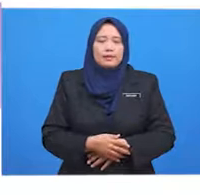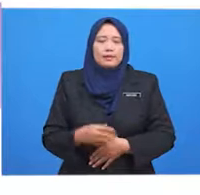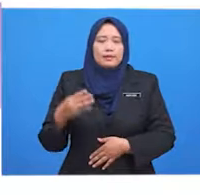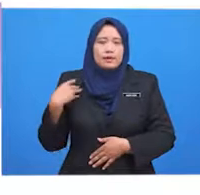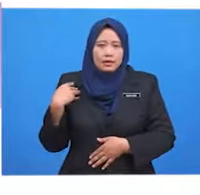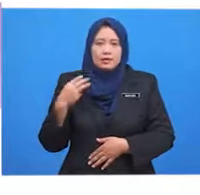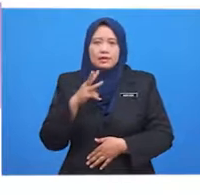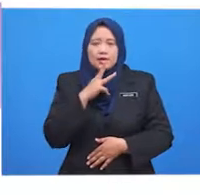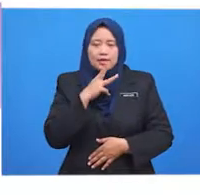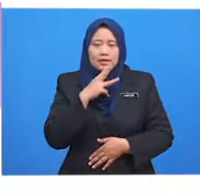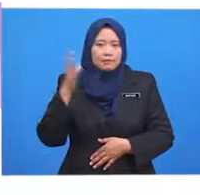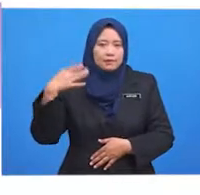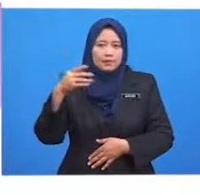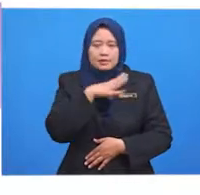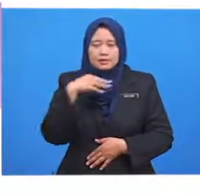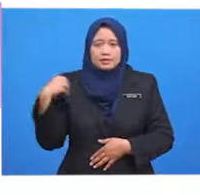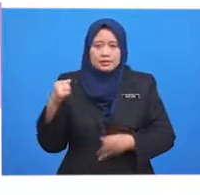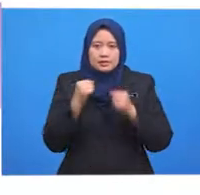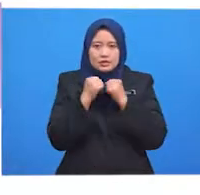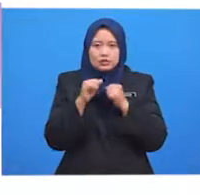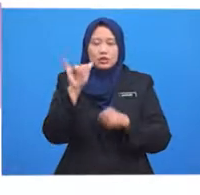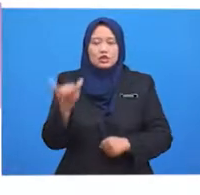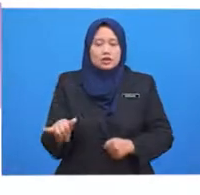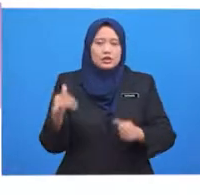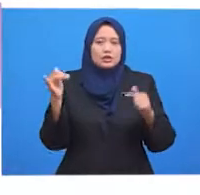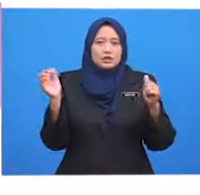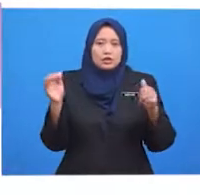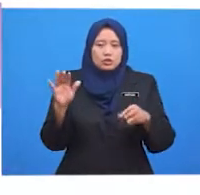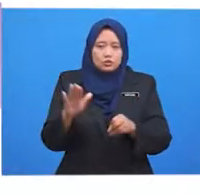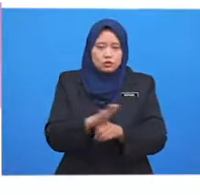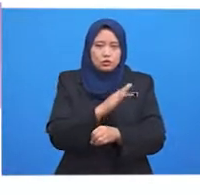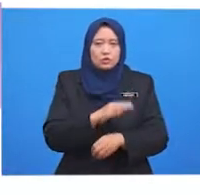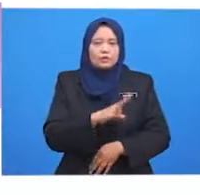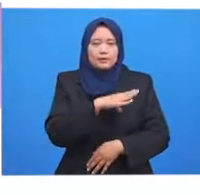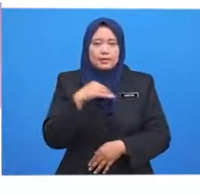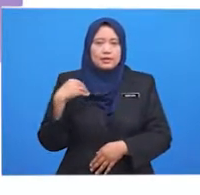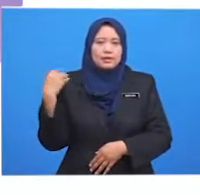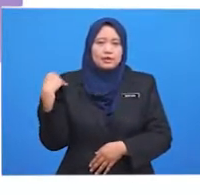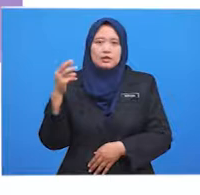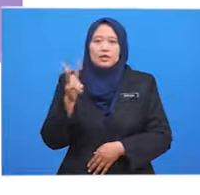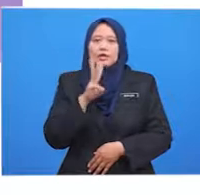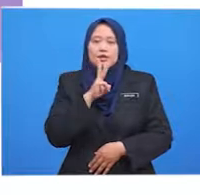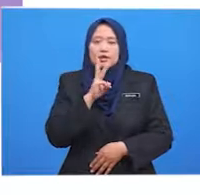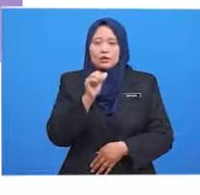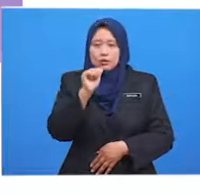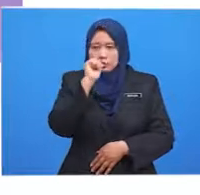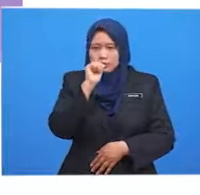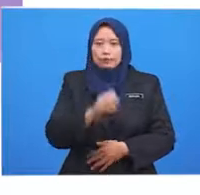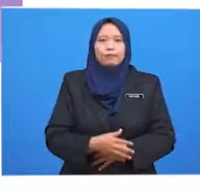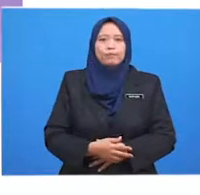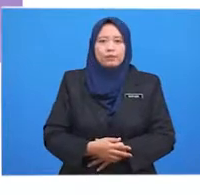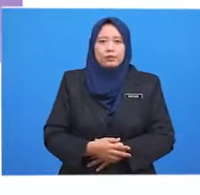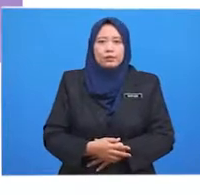panas dan sejuk yang cukup serta mempunyai kemudahan air minuman. Bilik